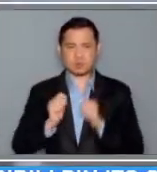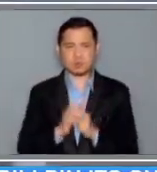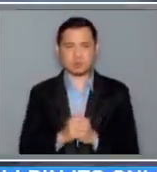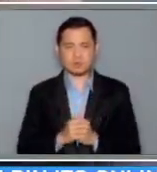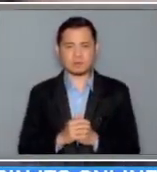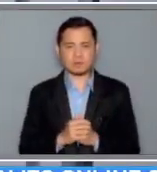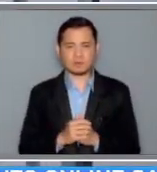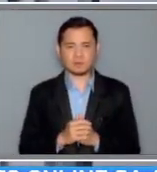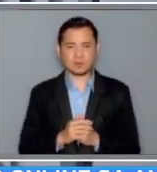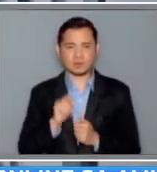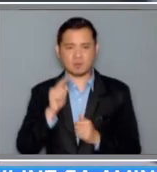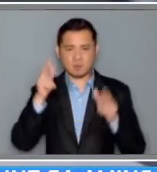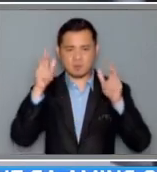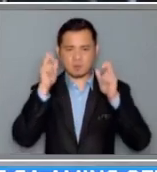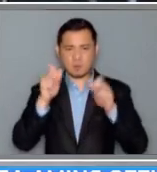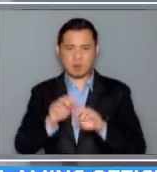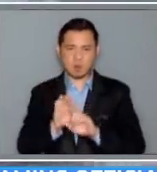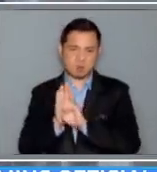talaga!